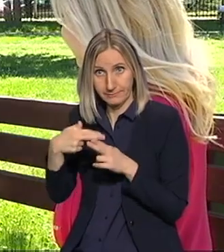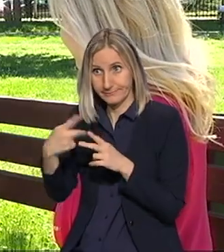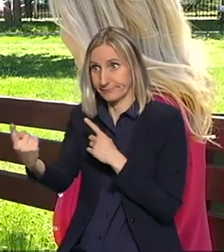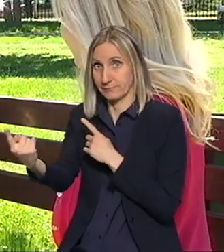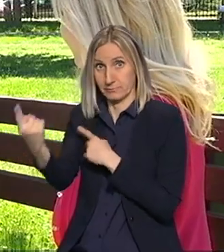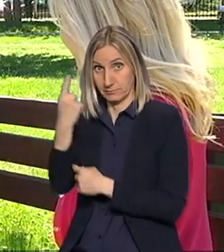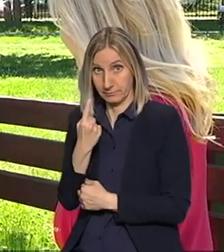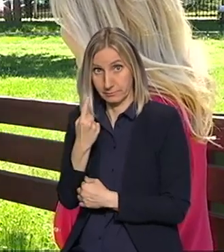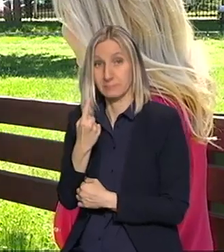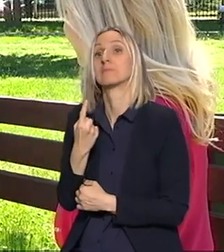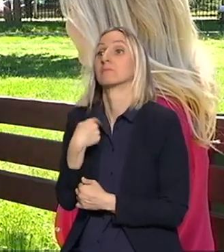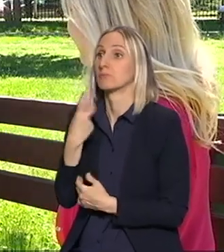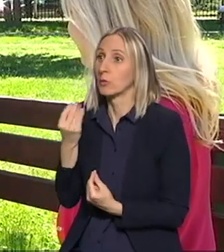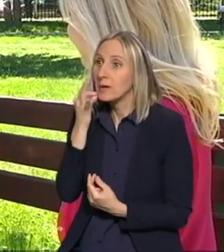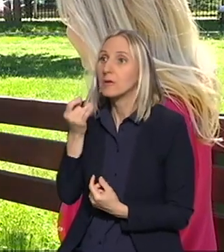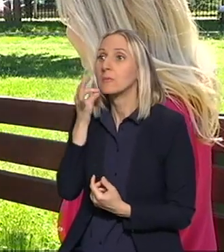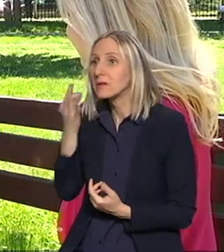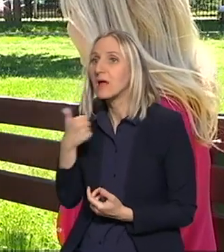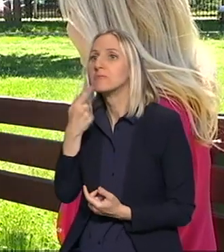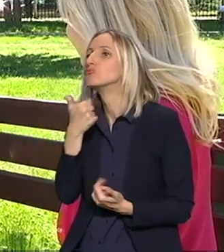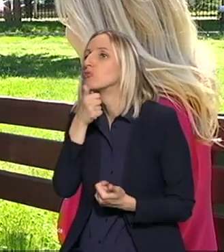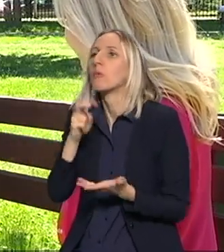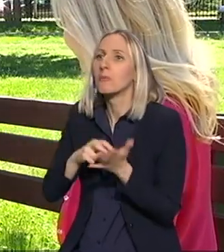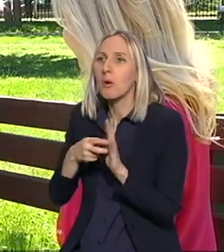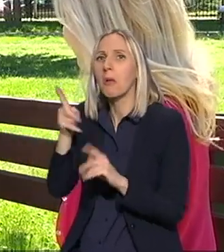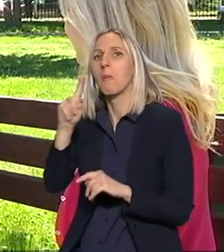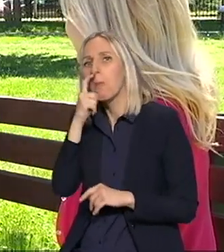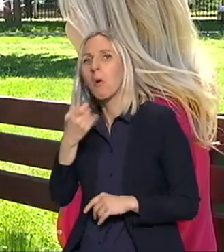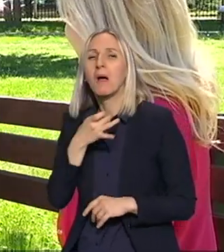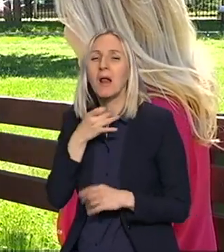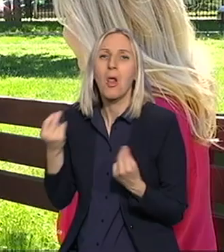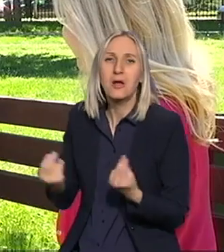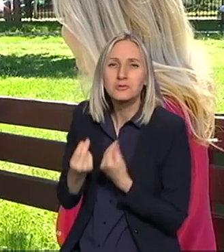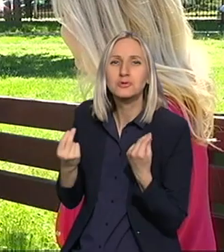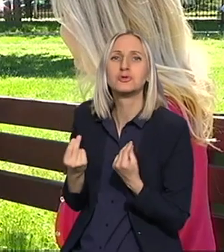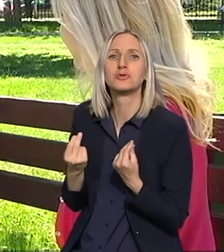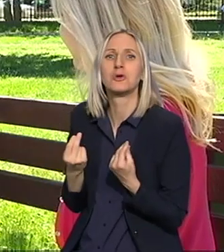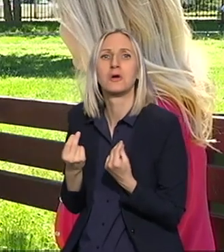pitam dobar dan, šta ima problem, ja imam grlo bolove, imam,